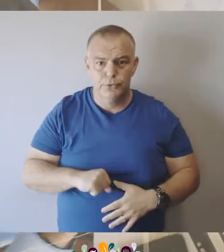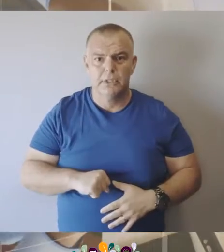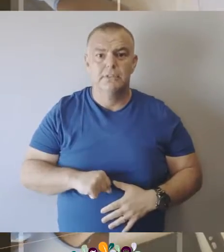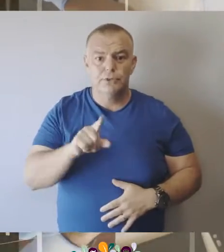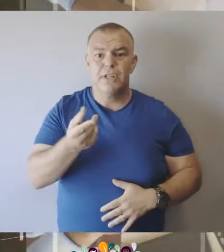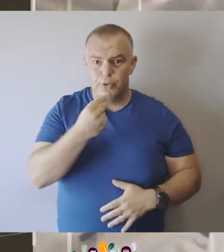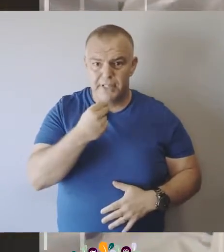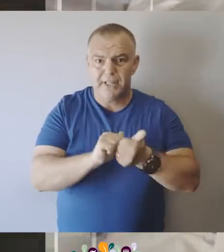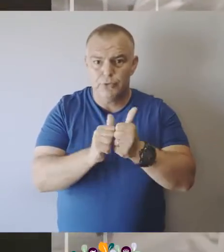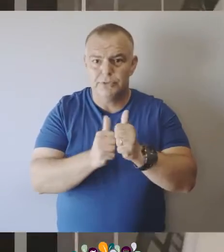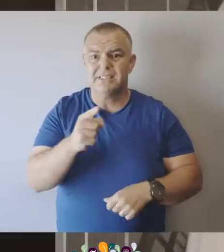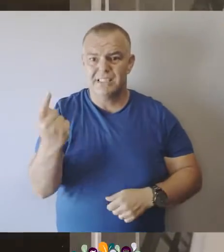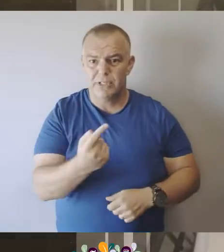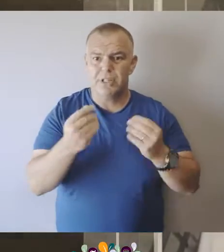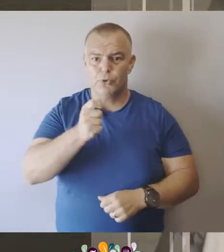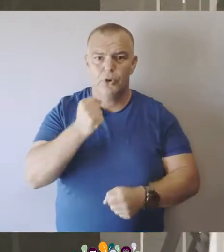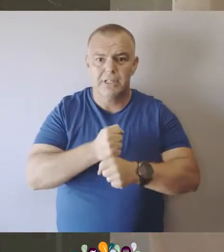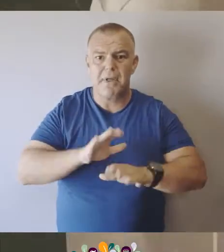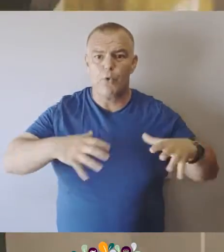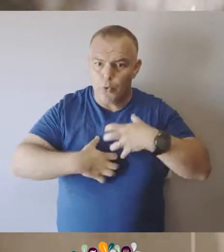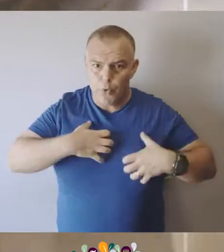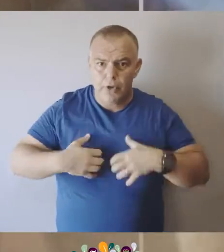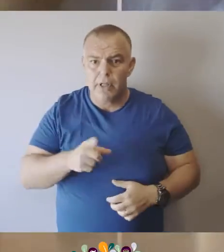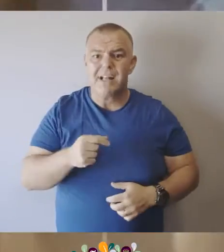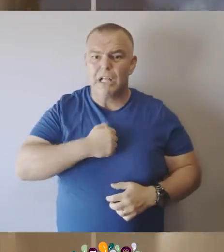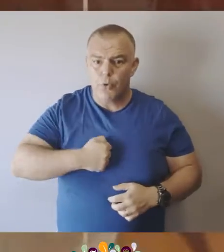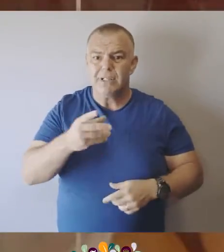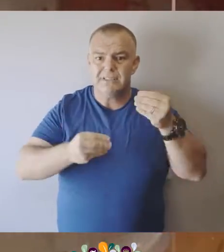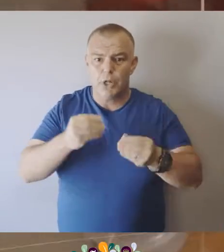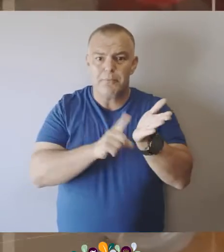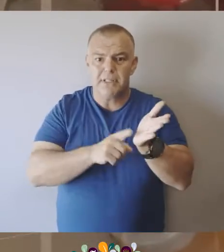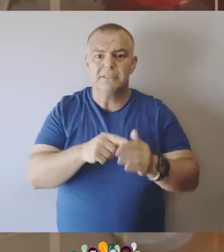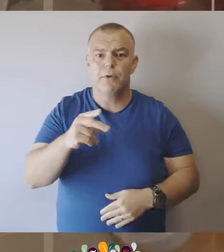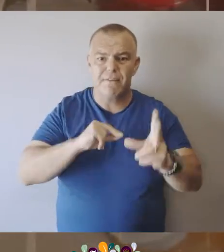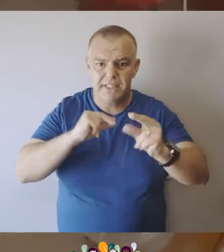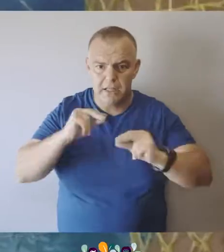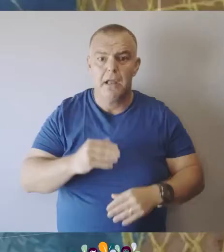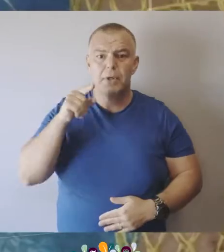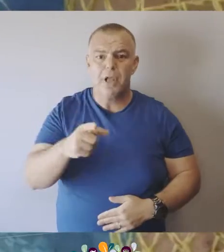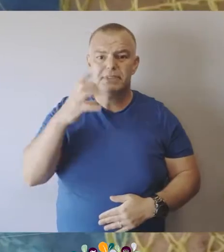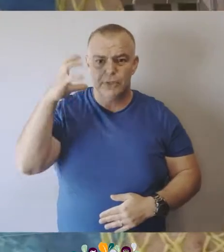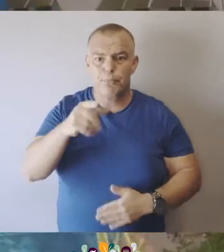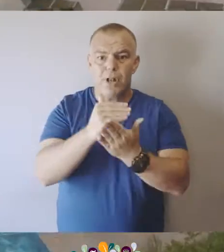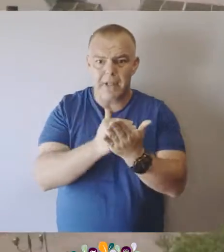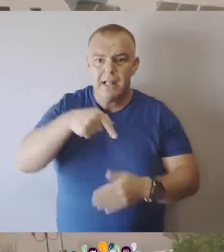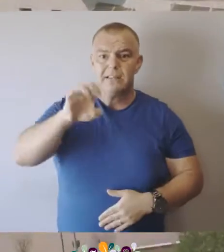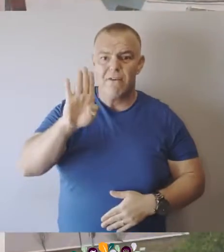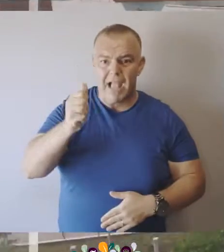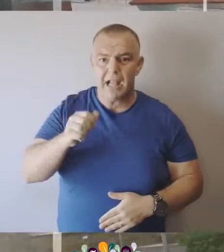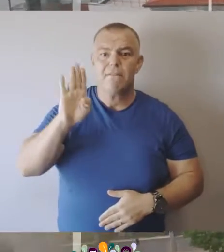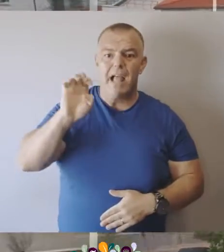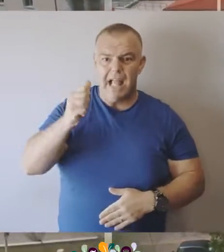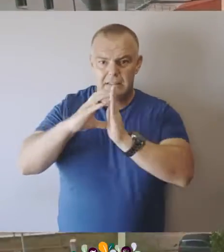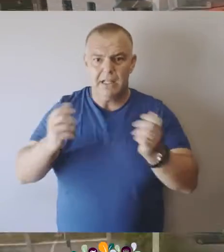και νομικής συμβουλευτικής. Με το επιχειρησιακό πρόγραμμα TEVA FEED, κανένας πολίτης δεν μένει χωρίς τη φροντίδα της Περιφέρειας